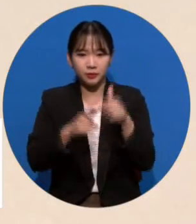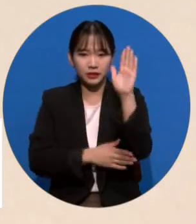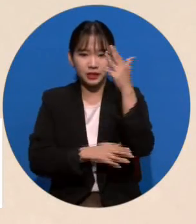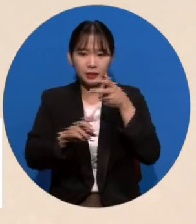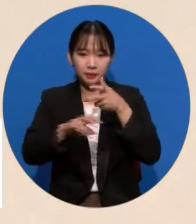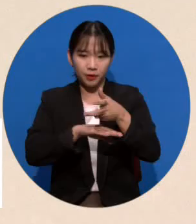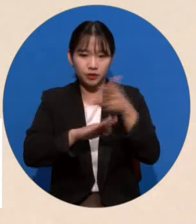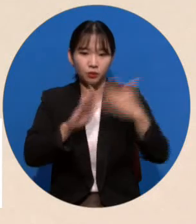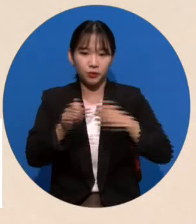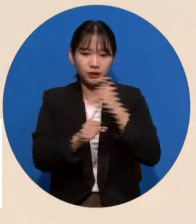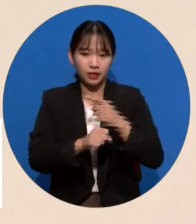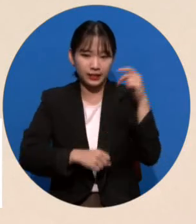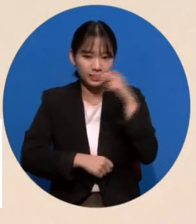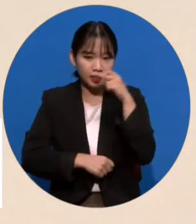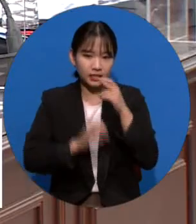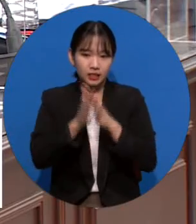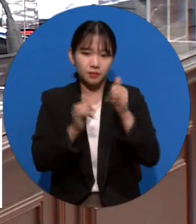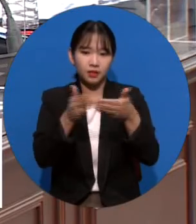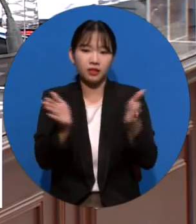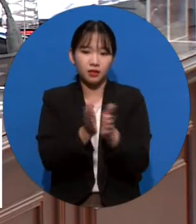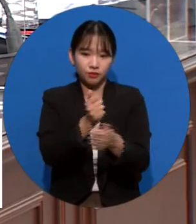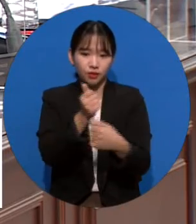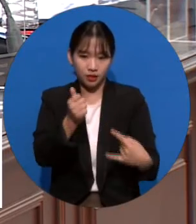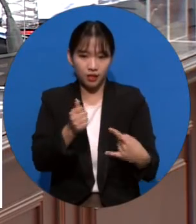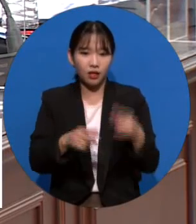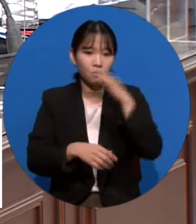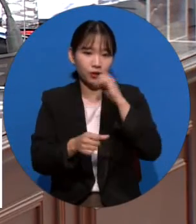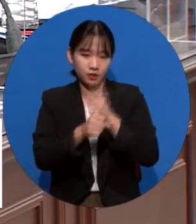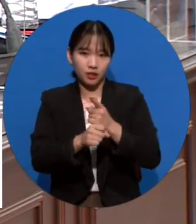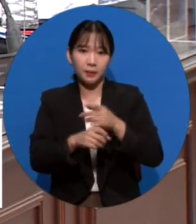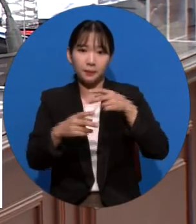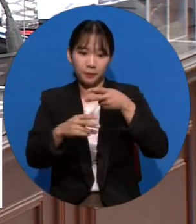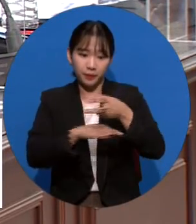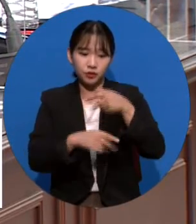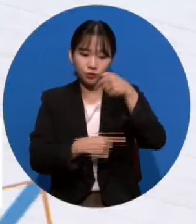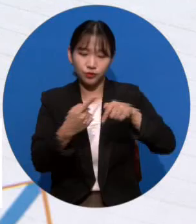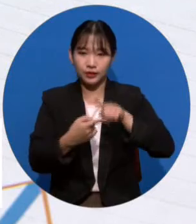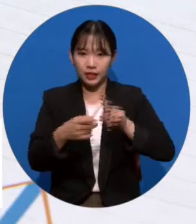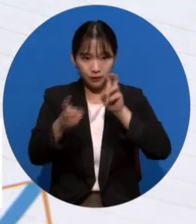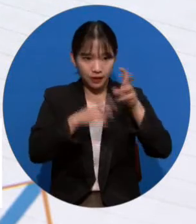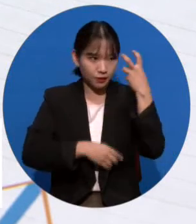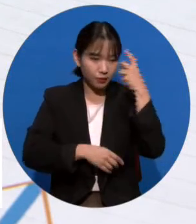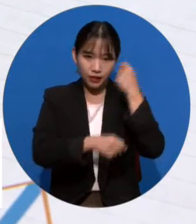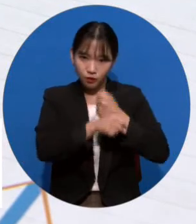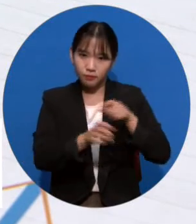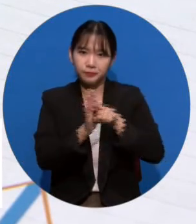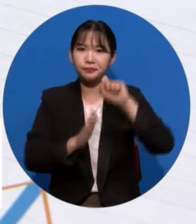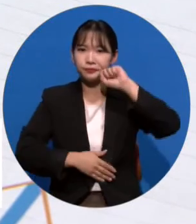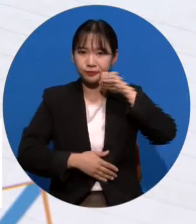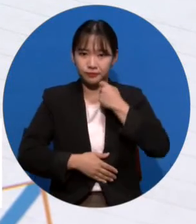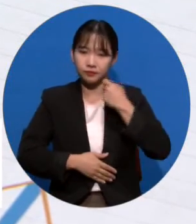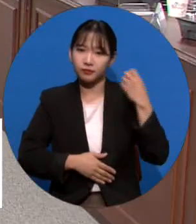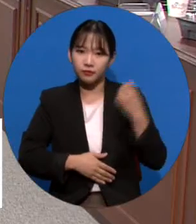시내버스 공공성 강화 범시민대책위원회는 효율적인 시내버스 운영에 관한 용역사의 조사 연구를 신뢰하기 어려운